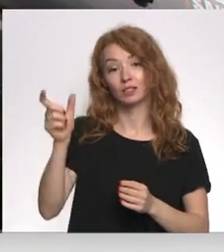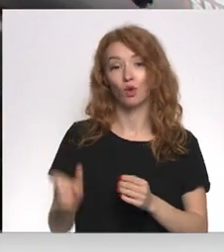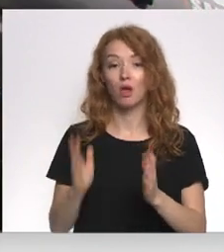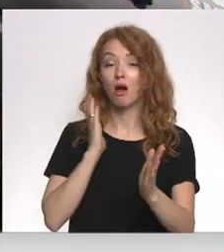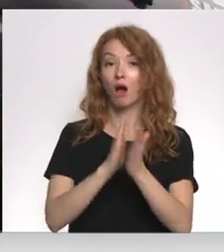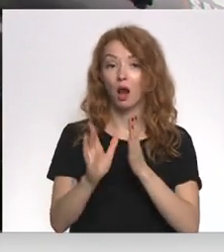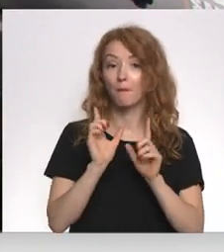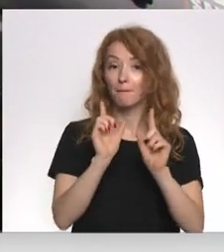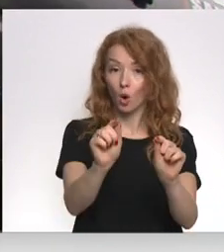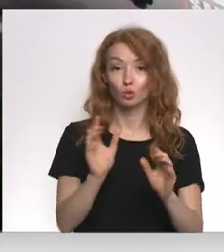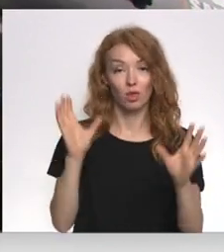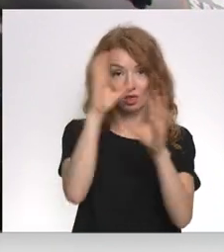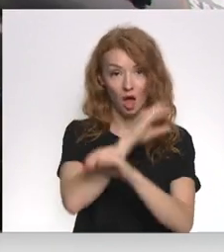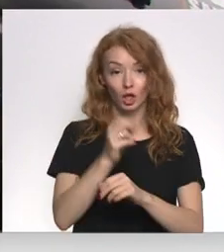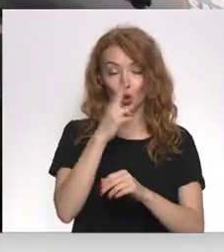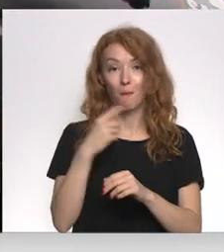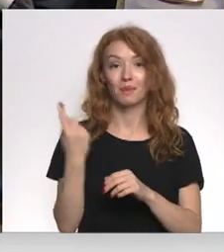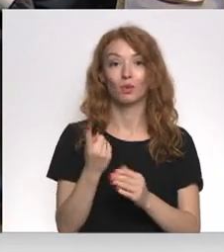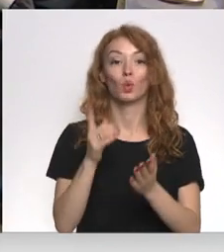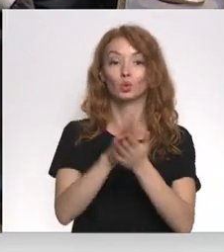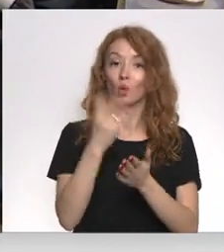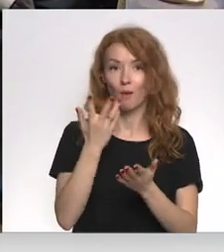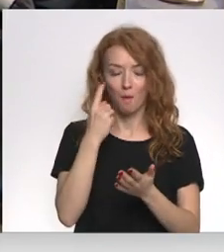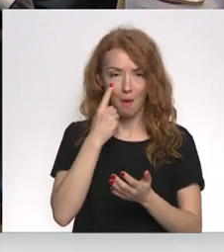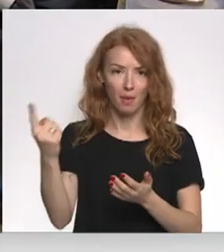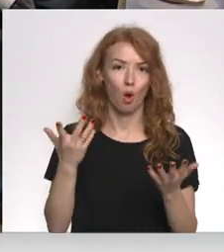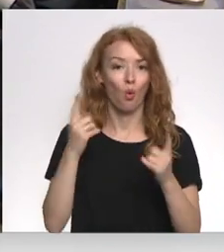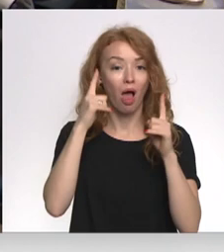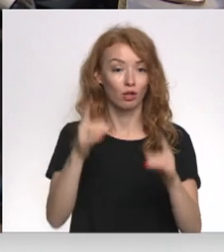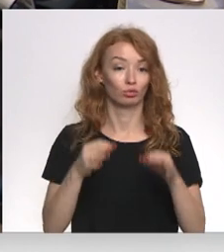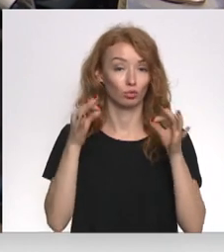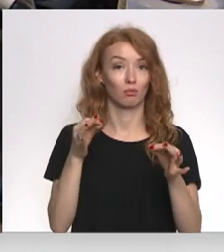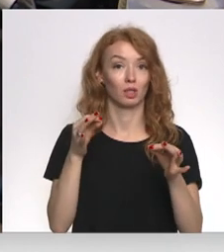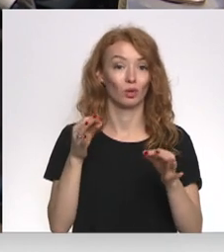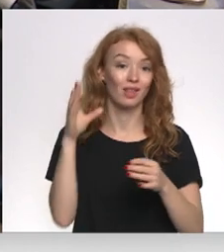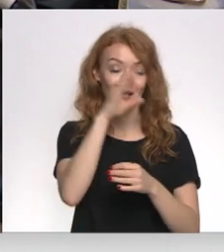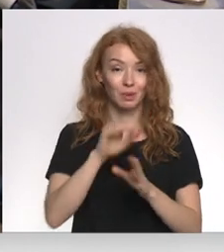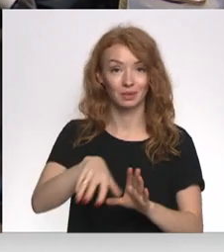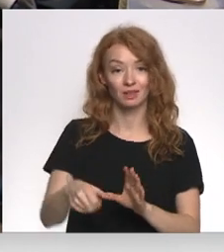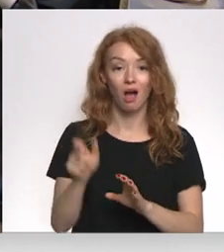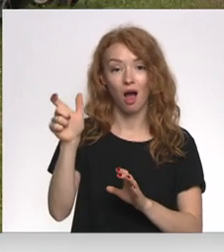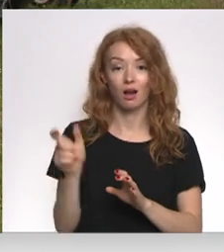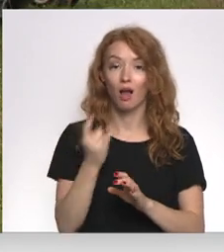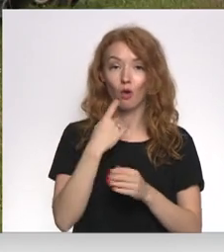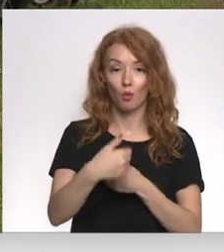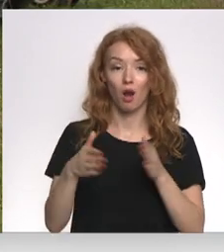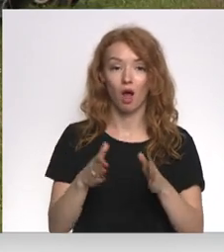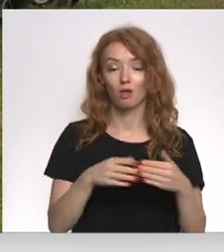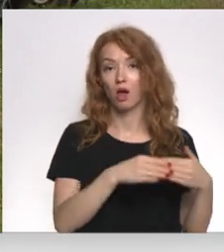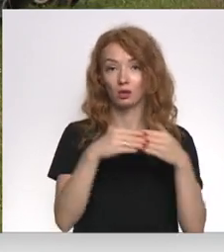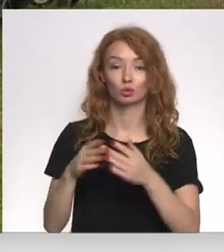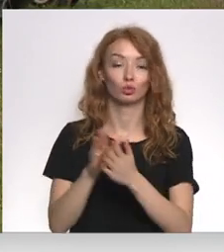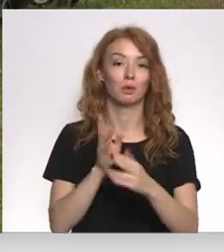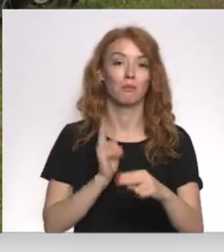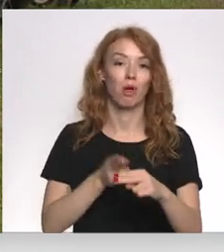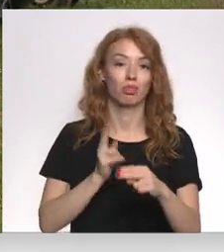garām braucot naktī no pirmdienas uz otrdienu ir redzējis ko aizdomīgu. Iespējams, zagļi akumulātorus aiznesuši metālu